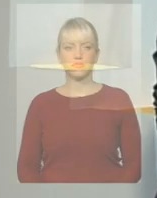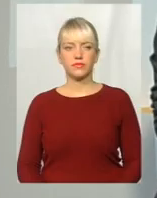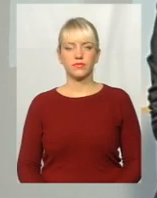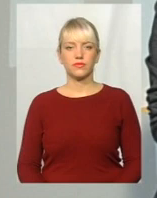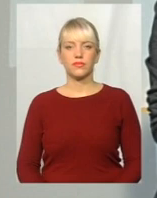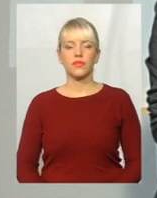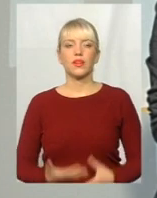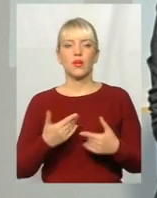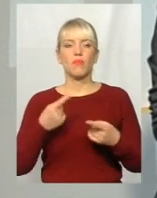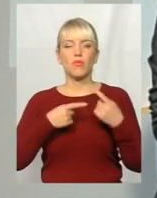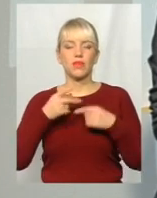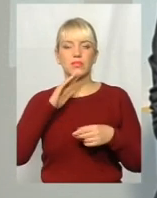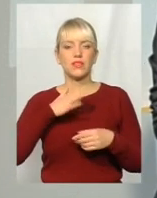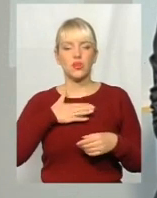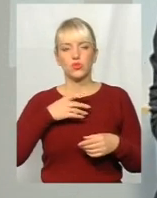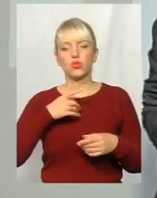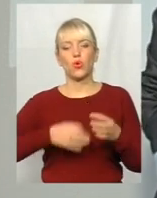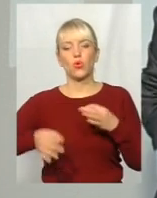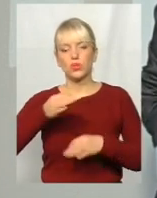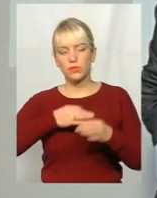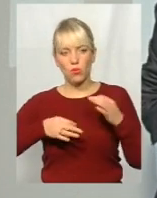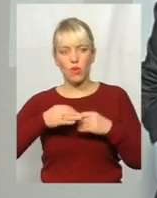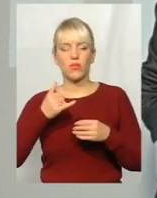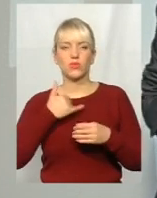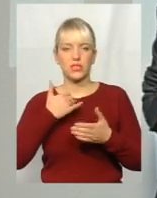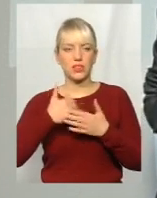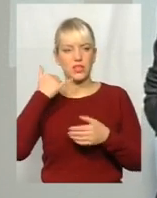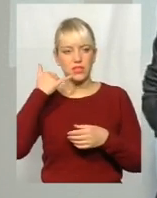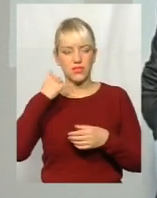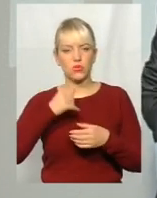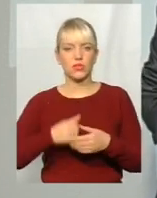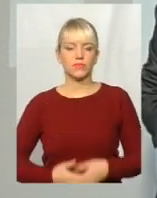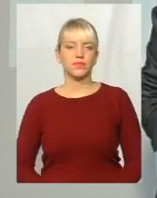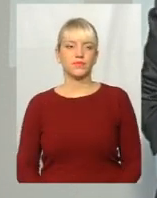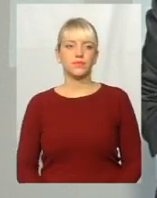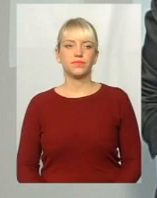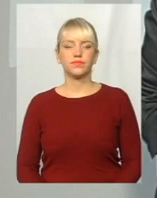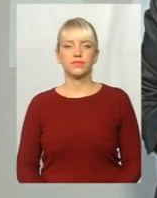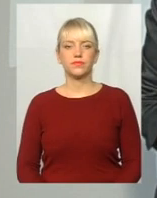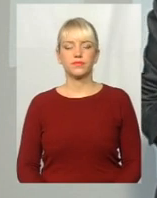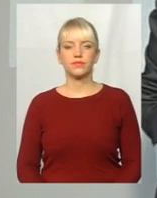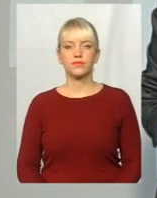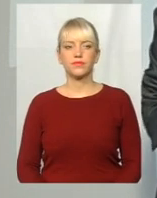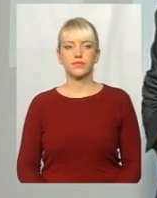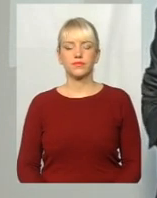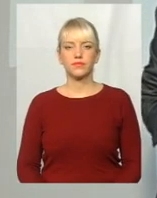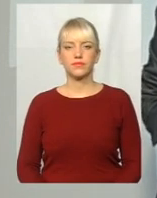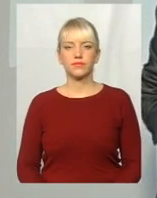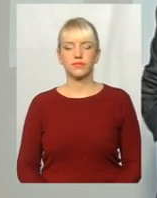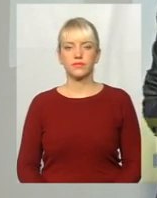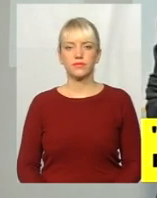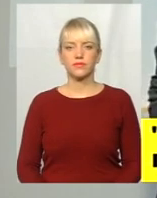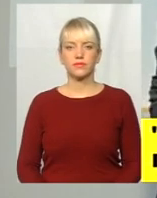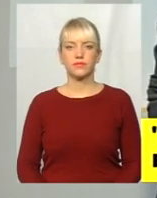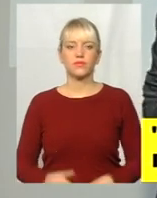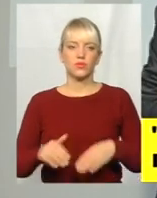Ми повертаємося до нашої розмови. У нас є на зв'язку глядач. Давайте почуємо спочатку його питання, а потім все ж таки прокоментуємо ситуацію. Добрий